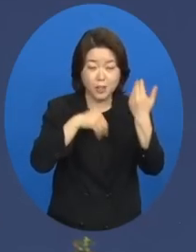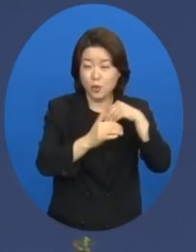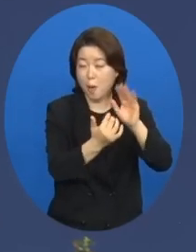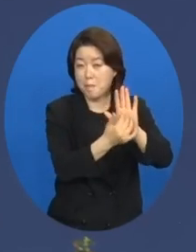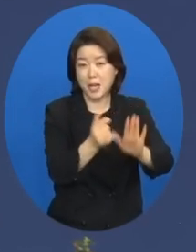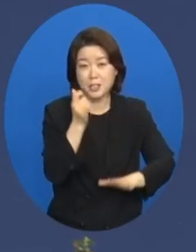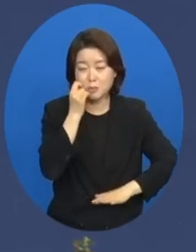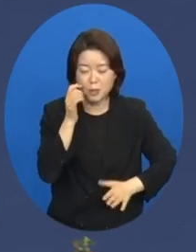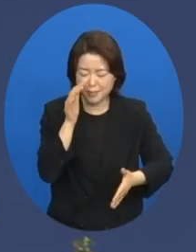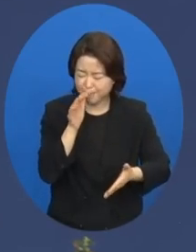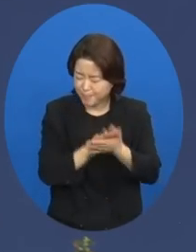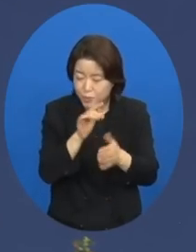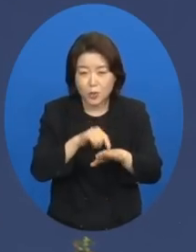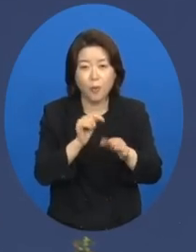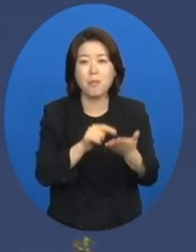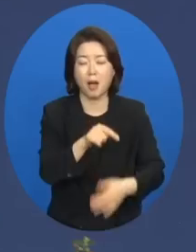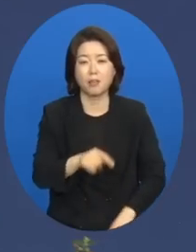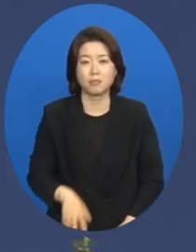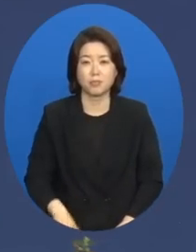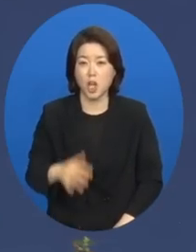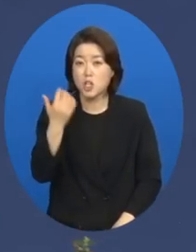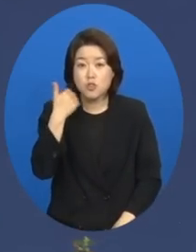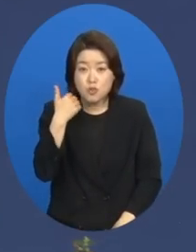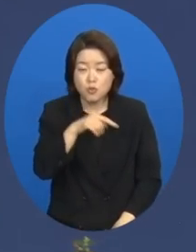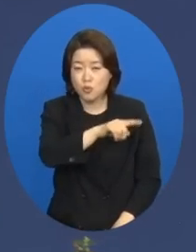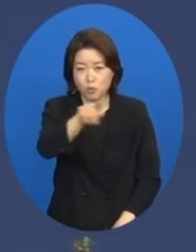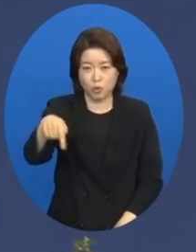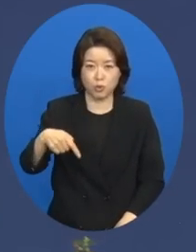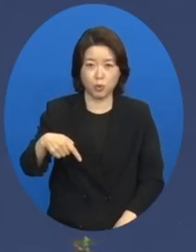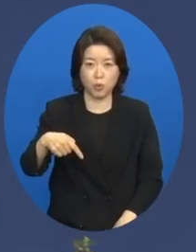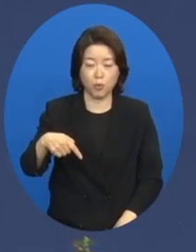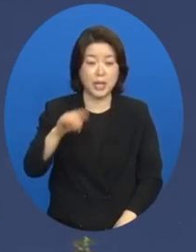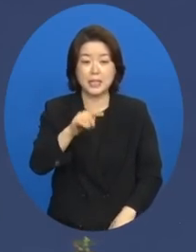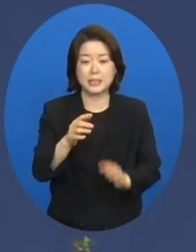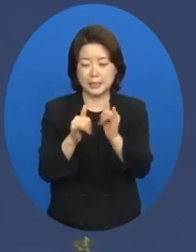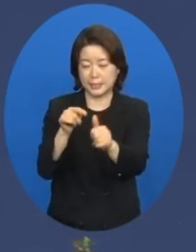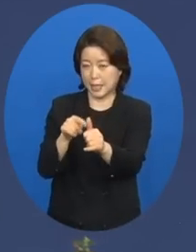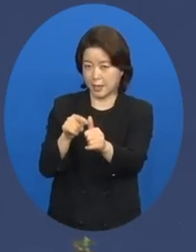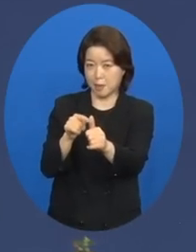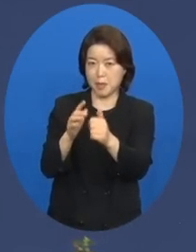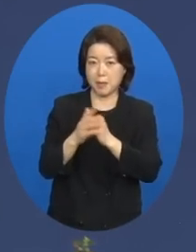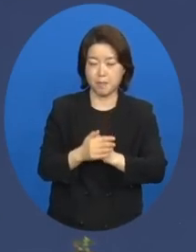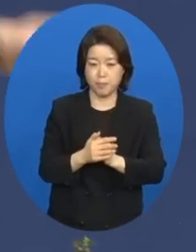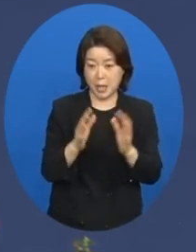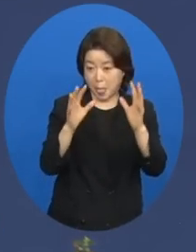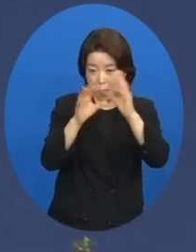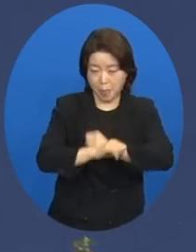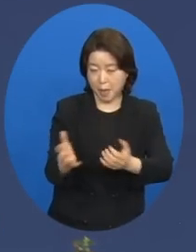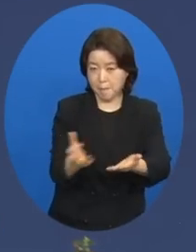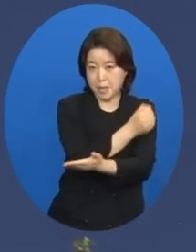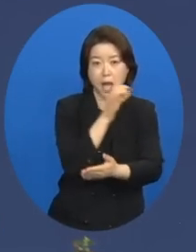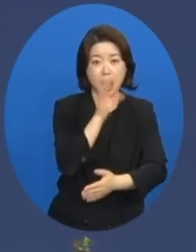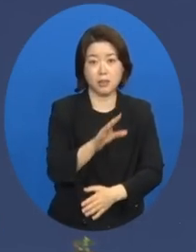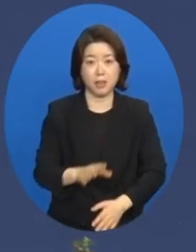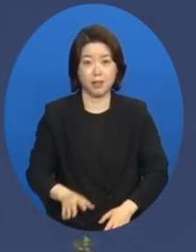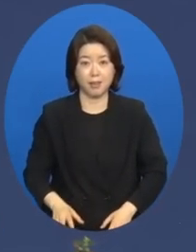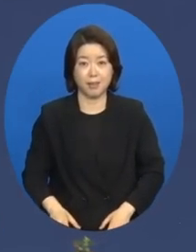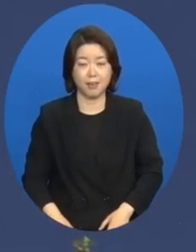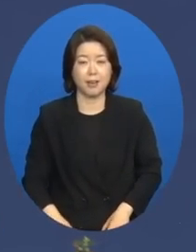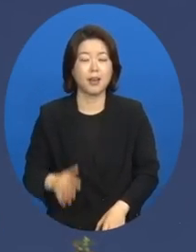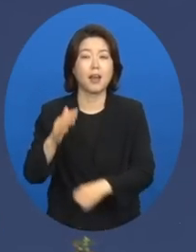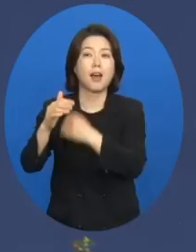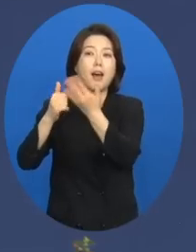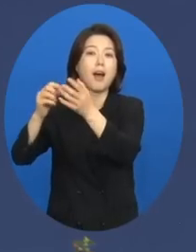수 없는 열정. 그래서 누구도 아무도 그 사람의 열정을 사그러뜨리거나 빼앗을 수가 없어요.